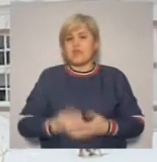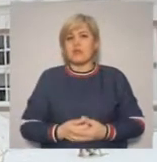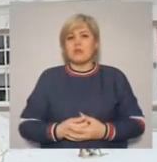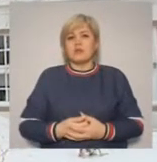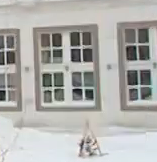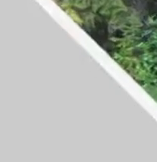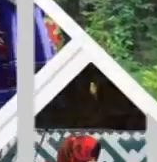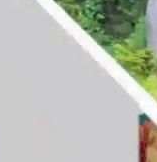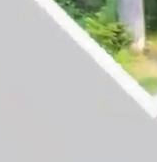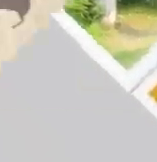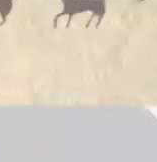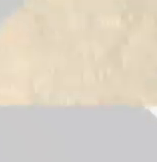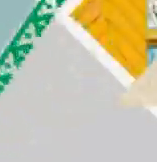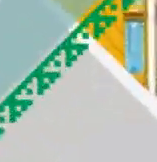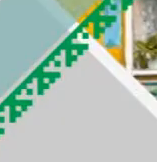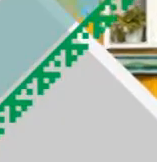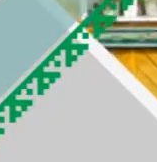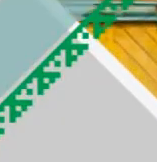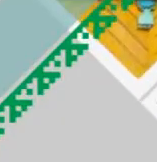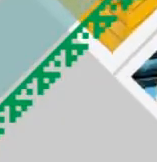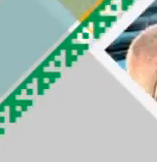«Многоликая Югра».